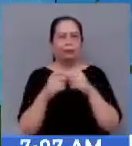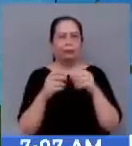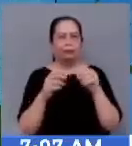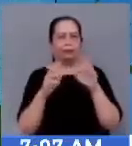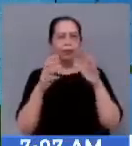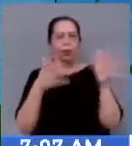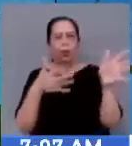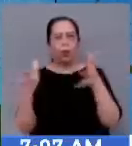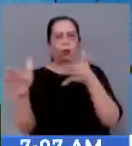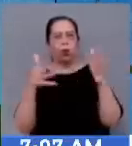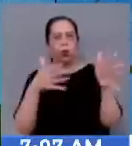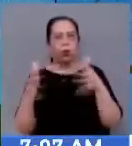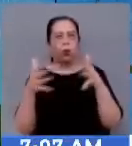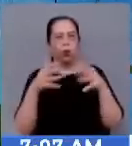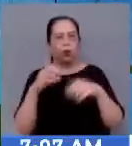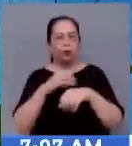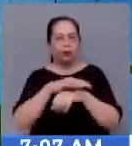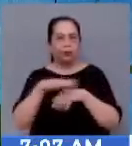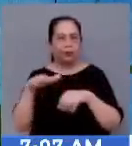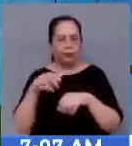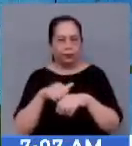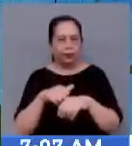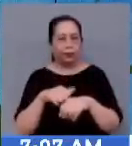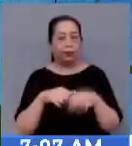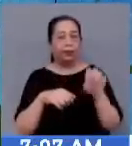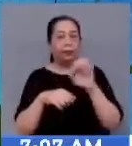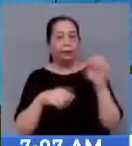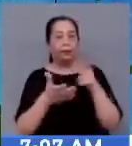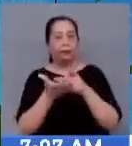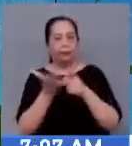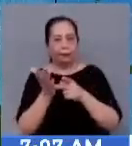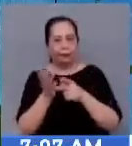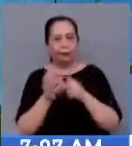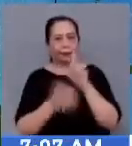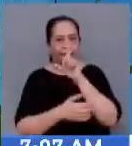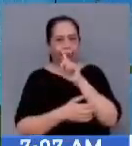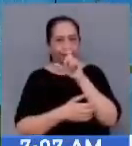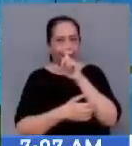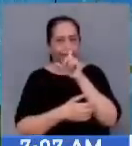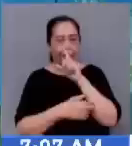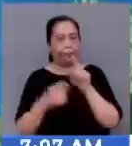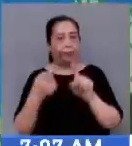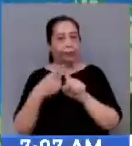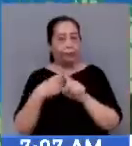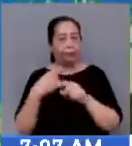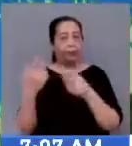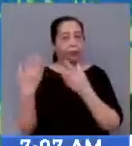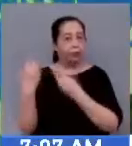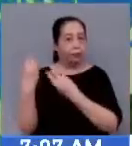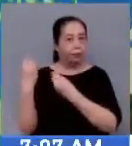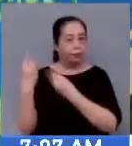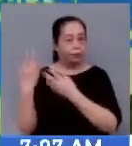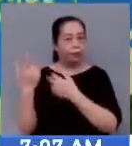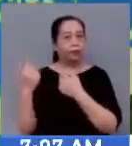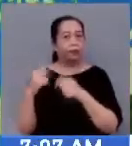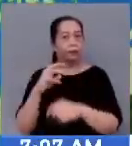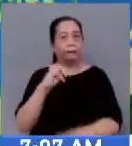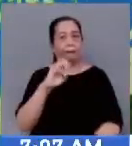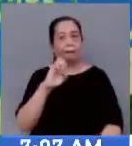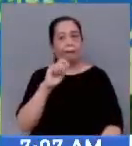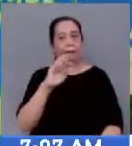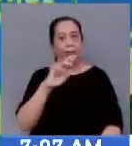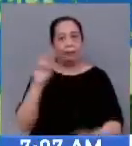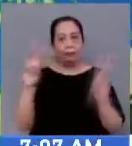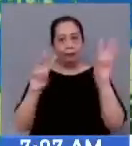na nakakaapekto dito sa may eastern section ng Luzon. At base sa latest rainfall forecast ng Metra Weather, ito mga kapuso,